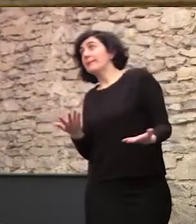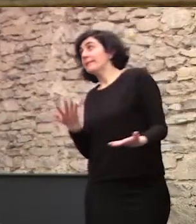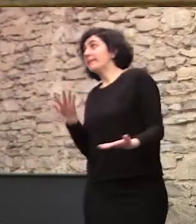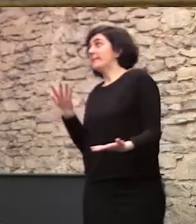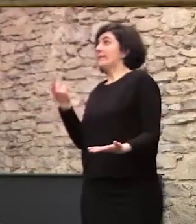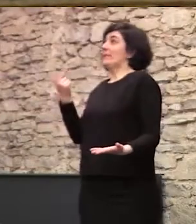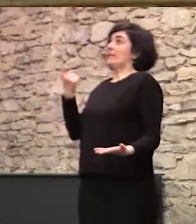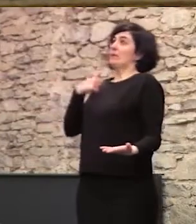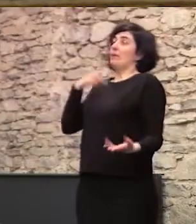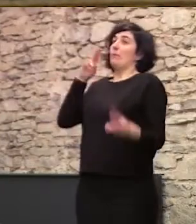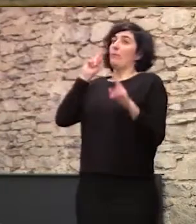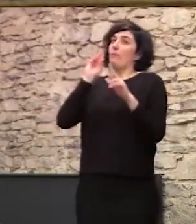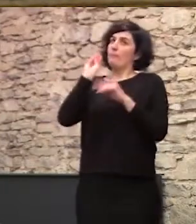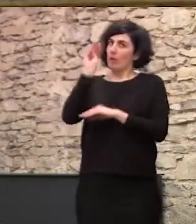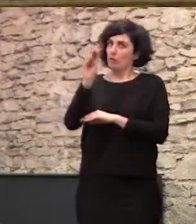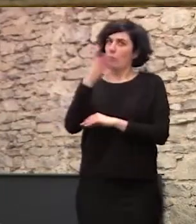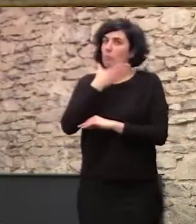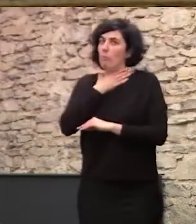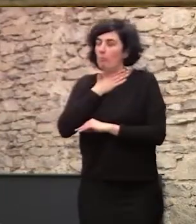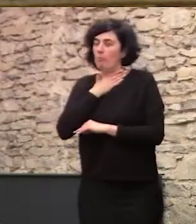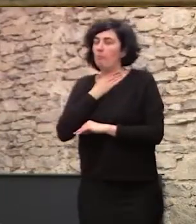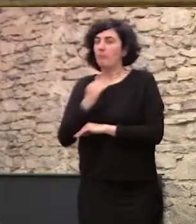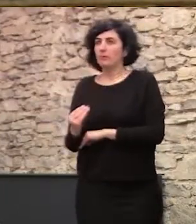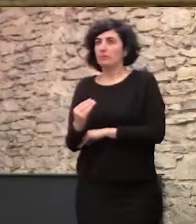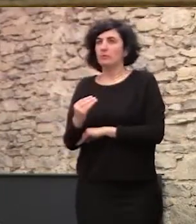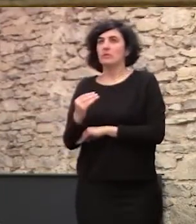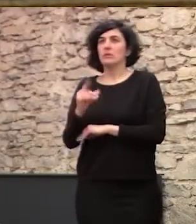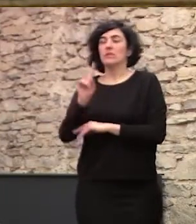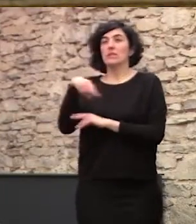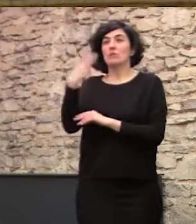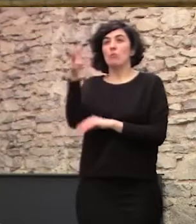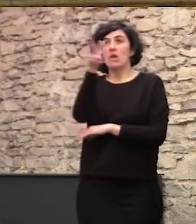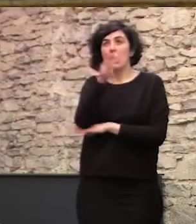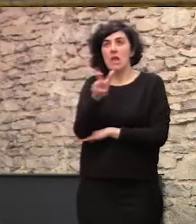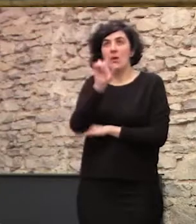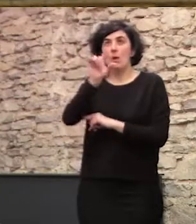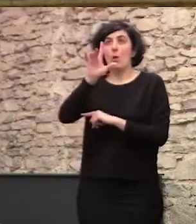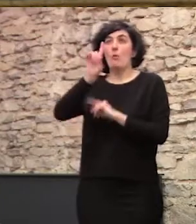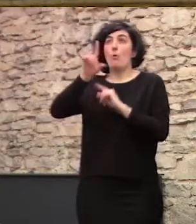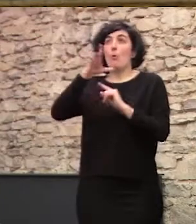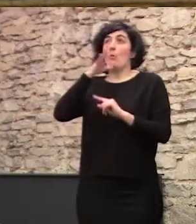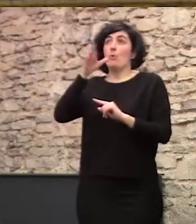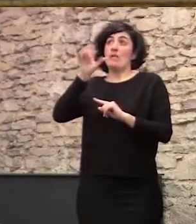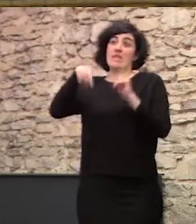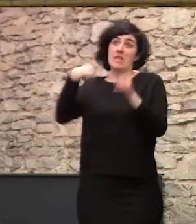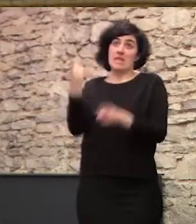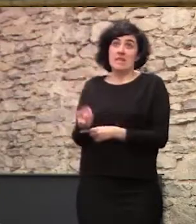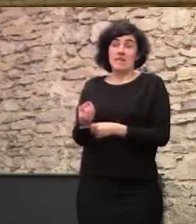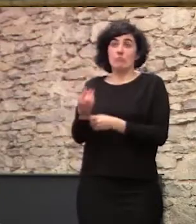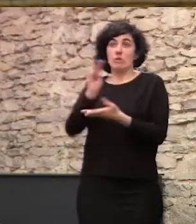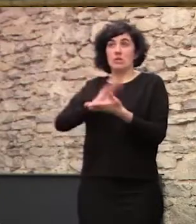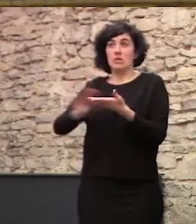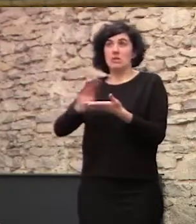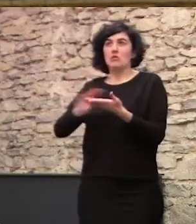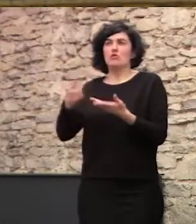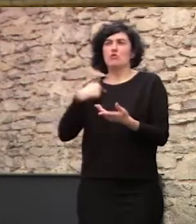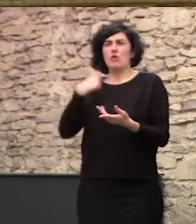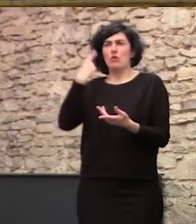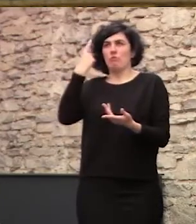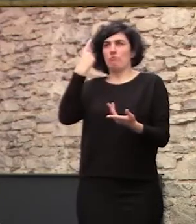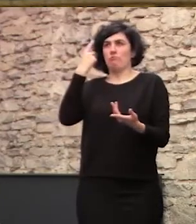Galderak egitea gustatzen zait, baina egia da, nola gero grabatu egiten duan, da gero editatu egin behar duan konturatzen naiz jende asko moztu duela,